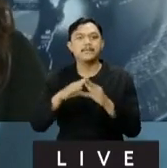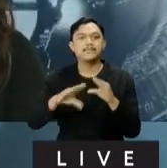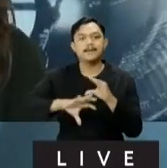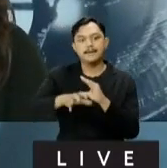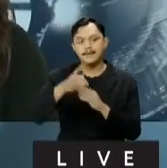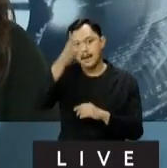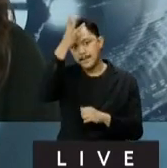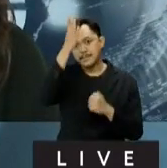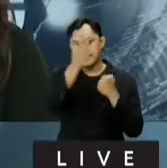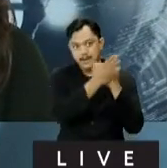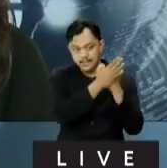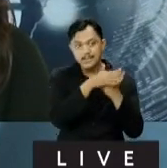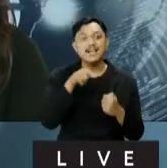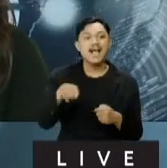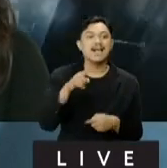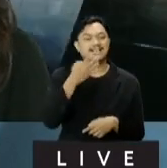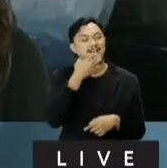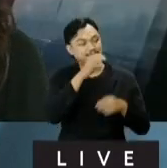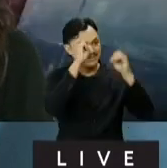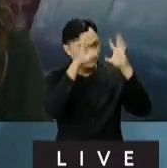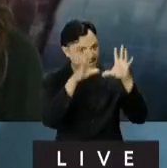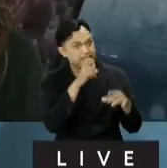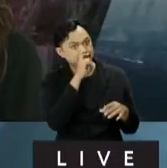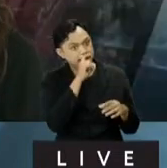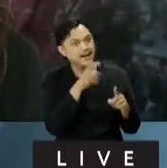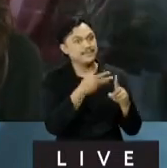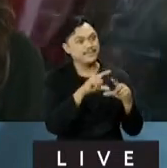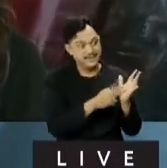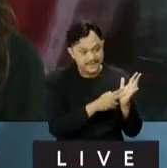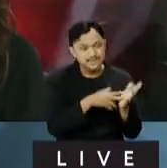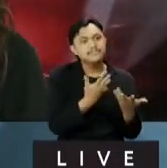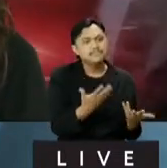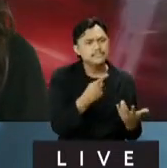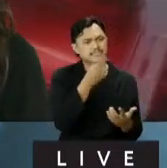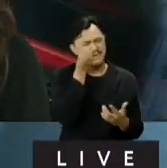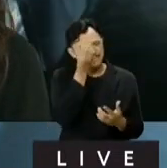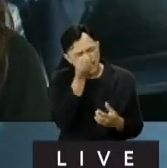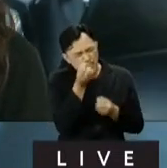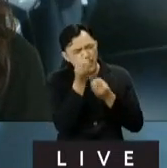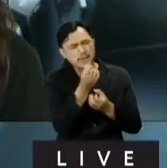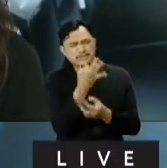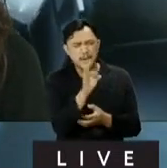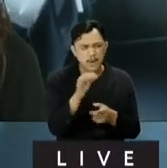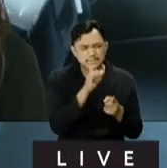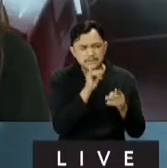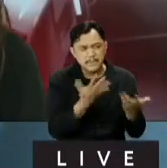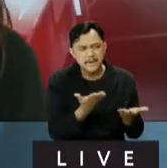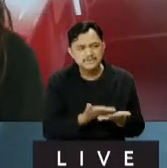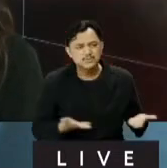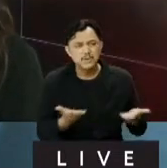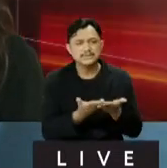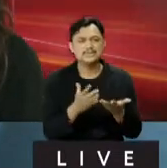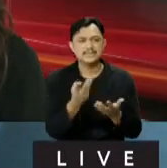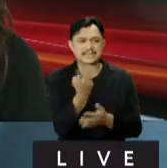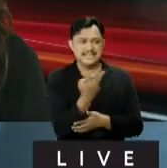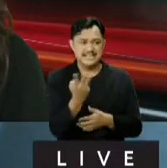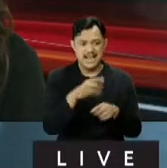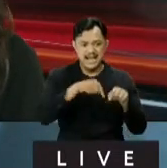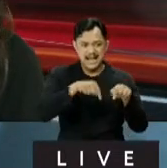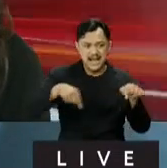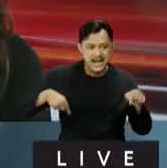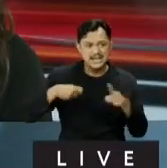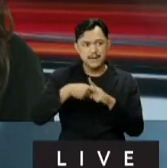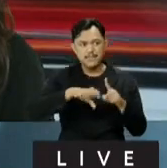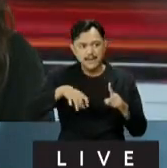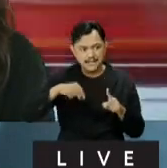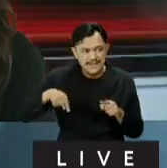Pak Daniel. Pak, boleh di-update juga boleh diinformasikan, Pak, sejauh ini bagaimana kondisi titik-titik yang masih direndam banjir